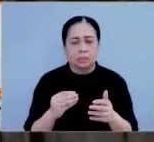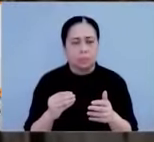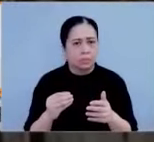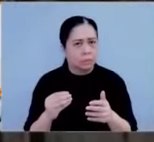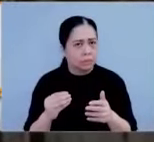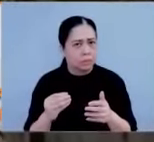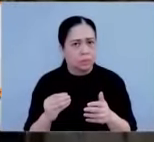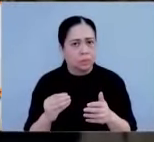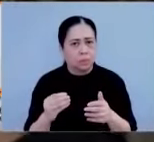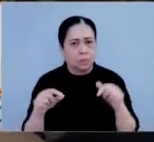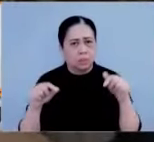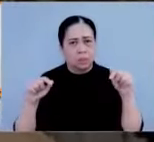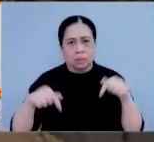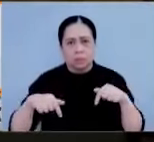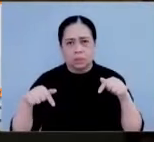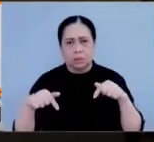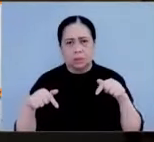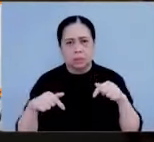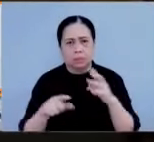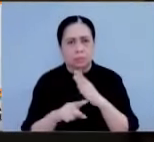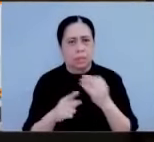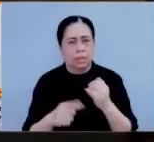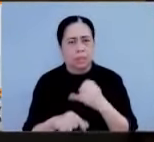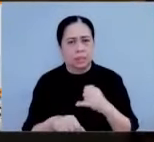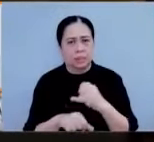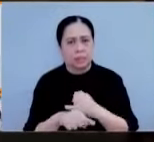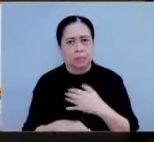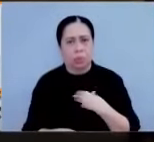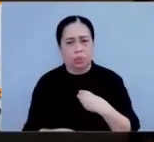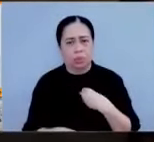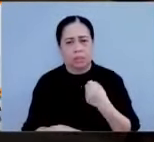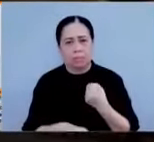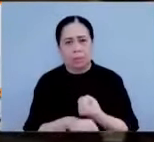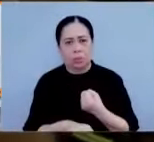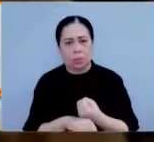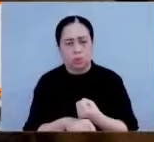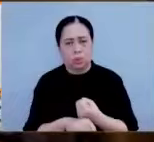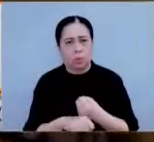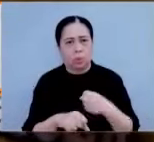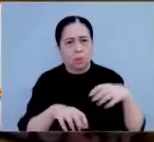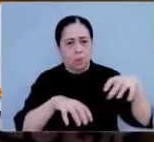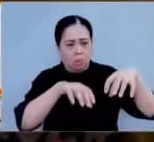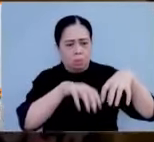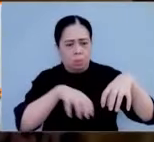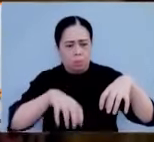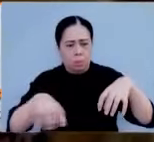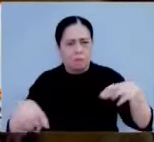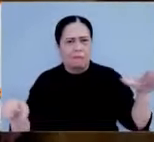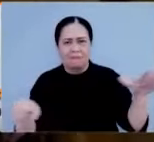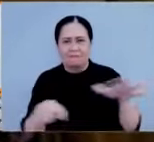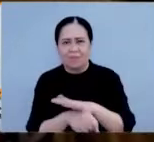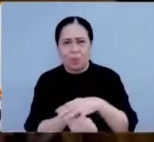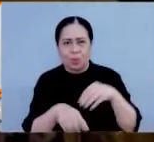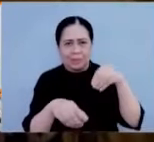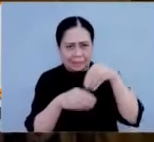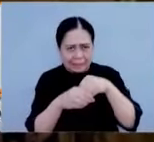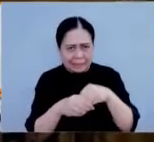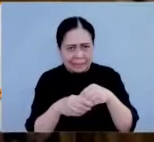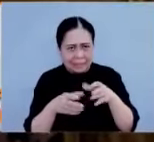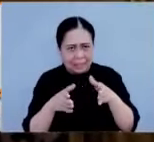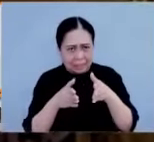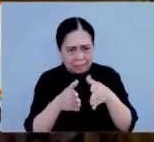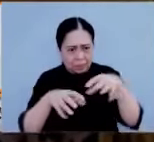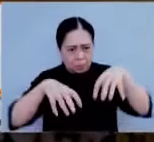nyo, itong Barangay Isla Puting Bato, isang hanay yan ng mga bahay, siksikan yan sa loob at